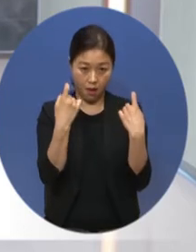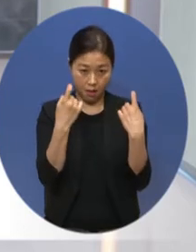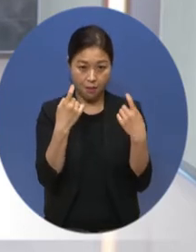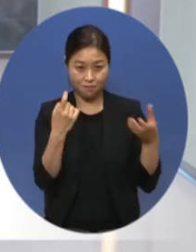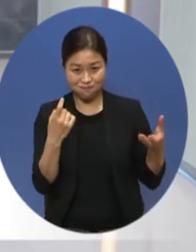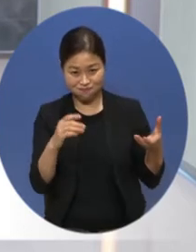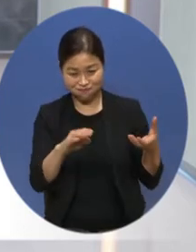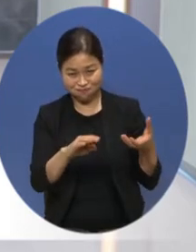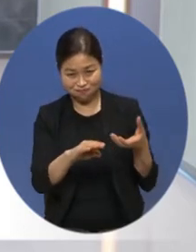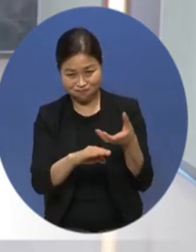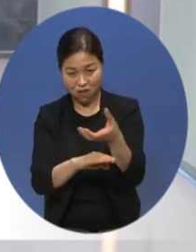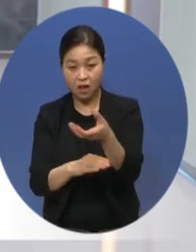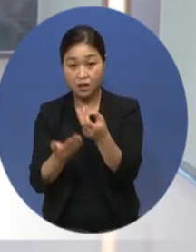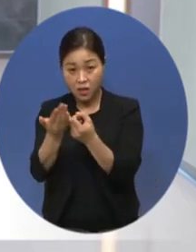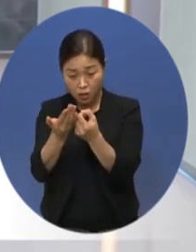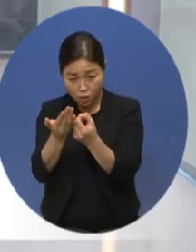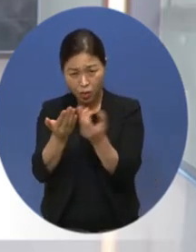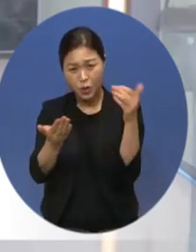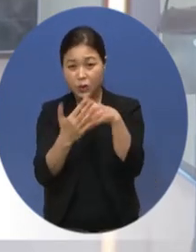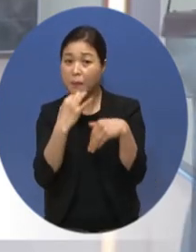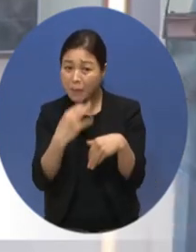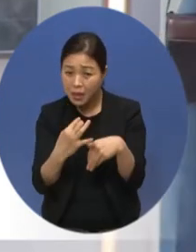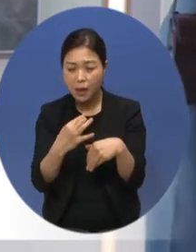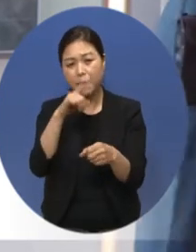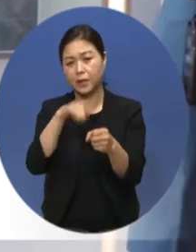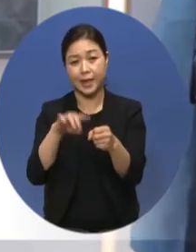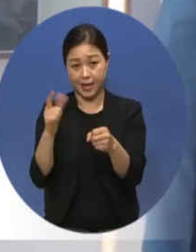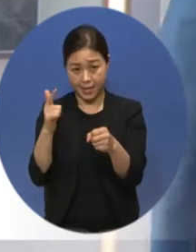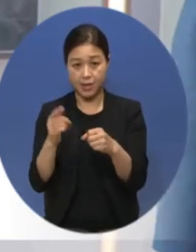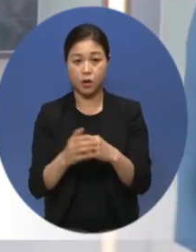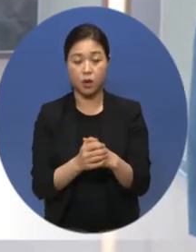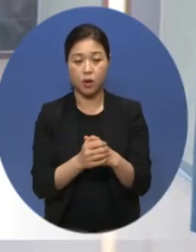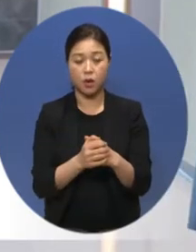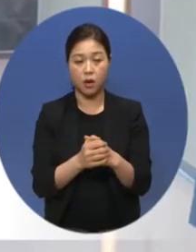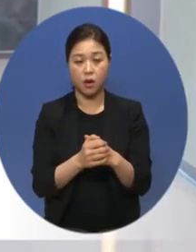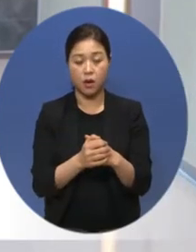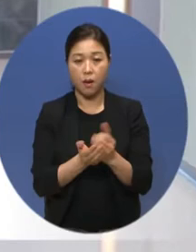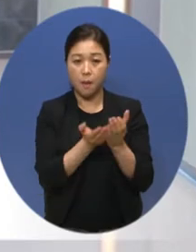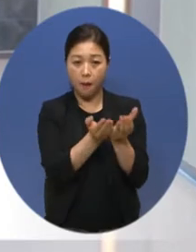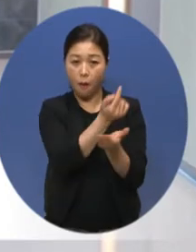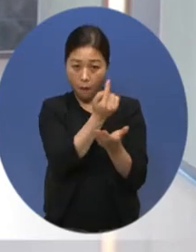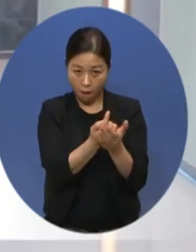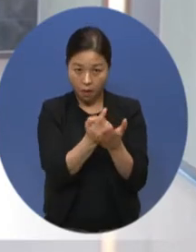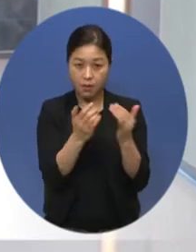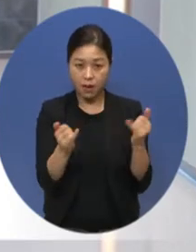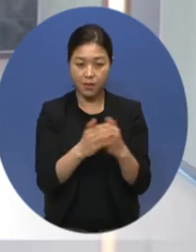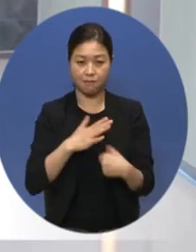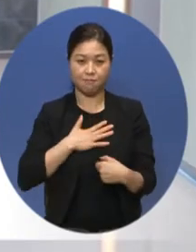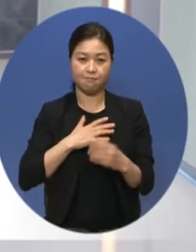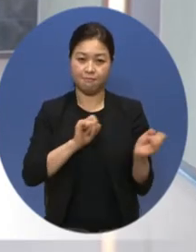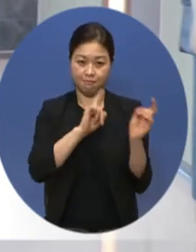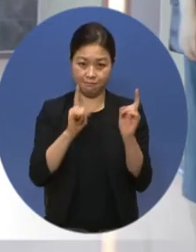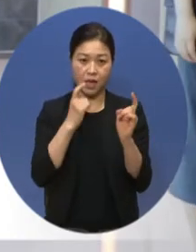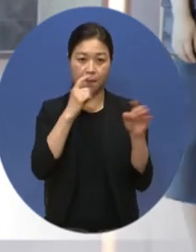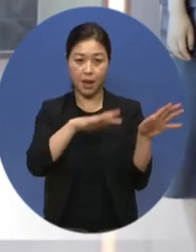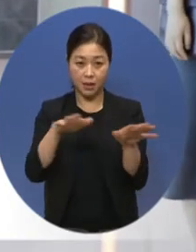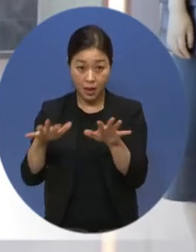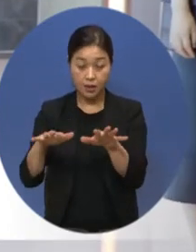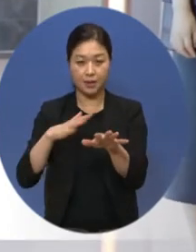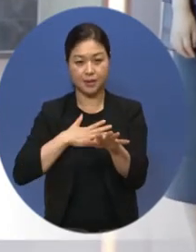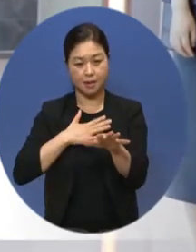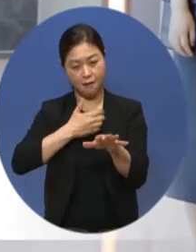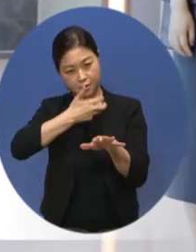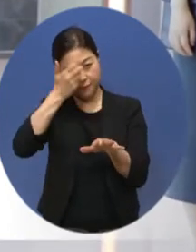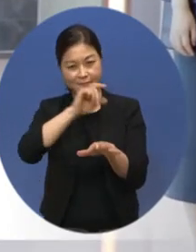그냥 제주도만 가는 목적이 아니고 많은 고객들이 힐링을 하면서 바다에서 자기의